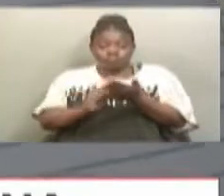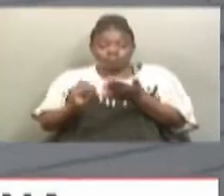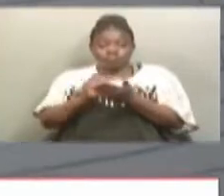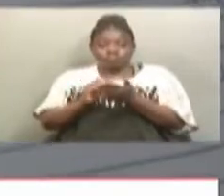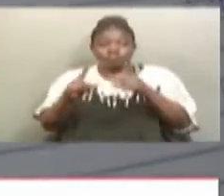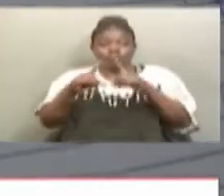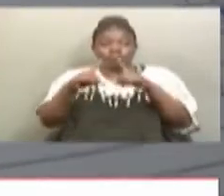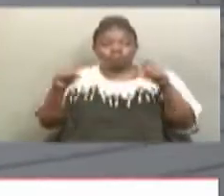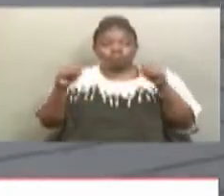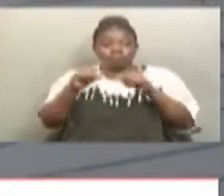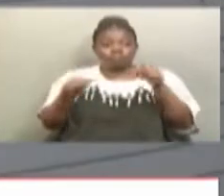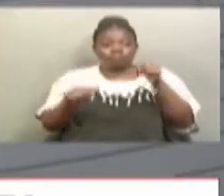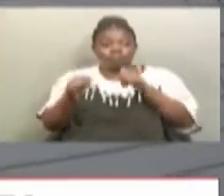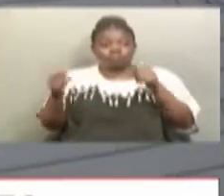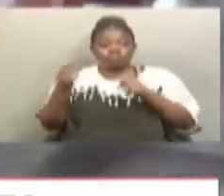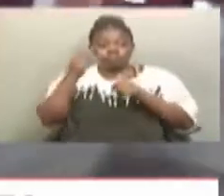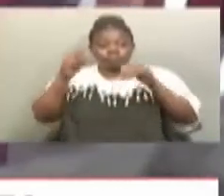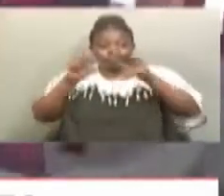obulungi.